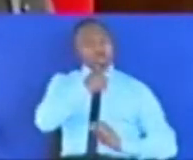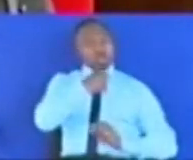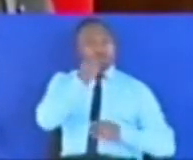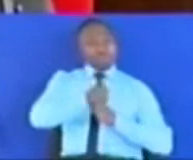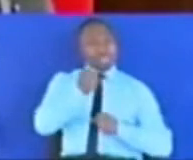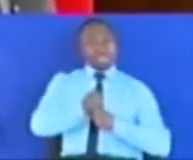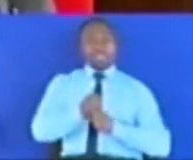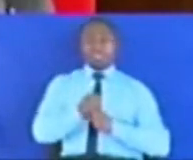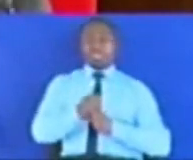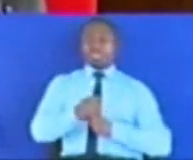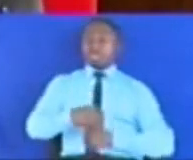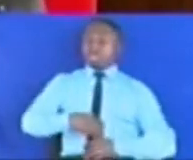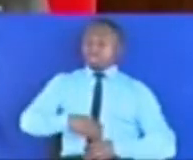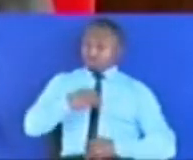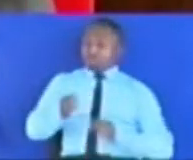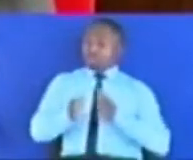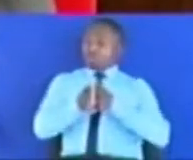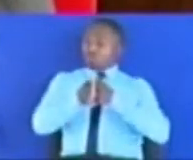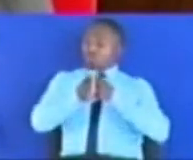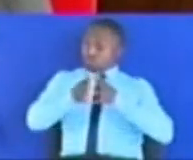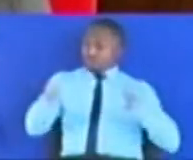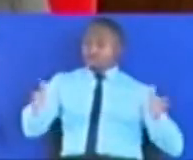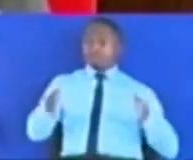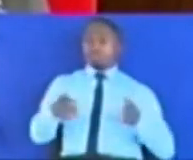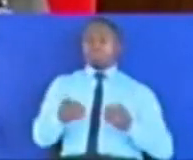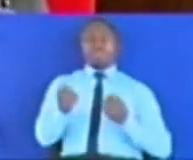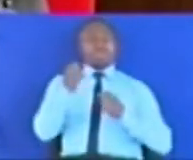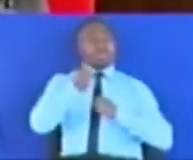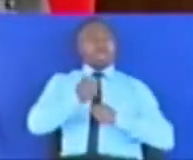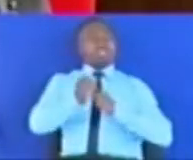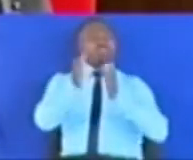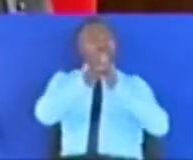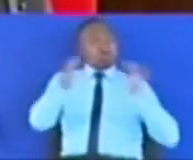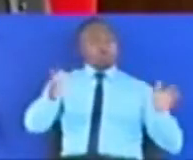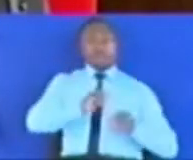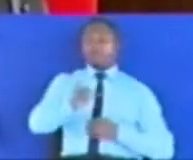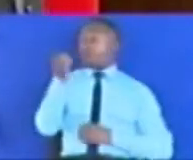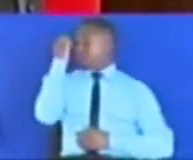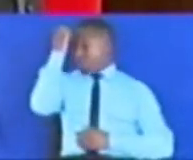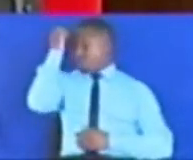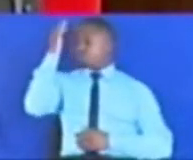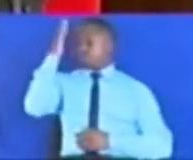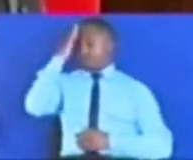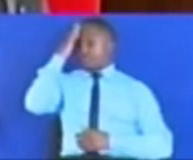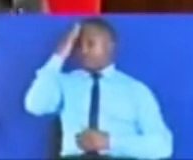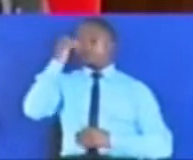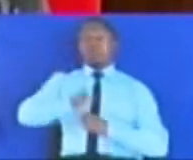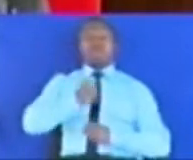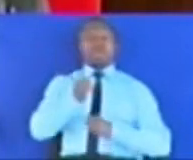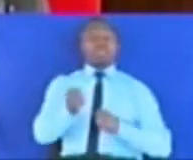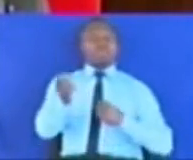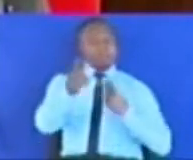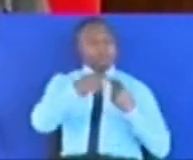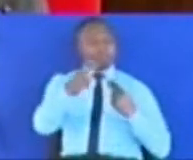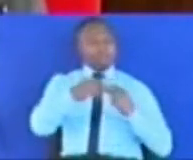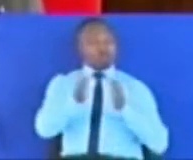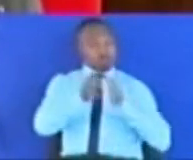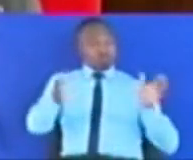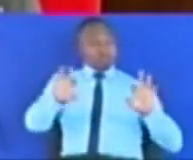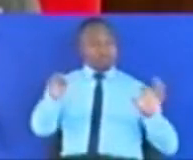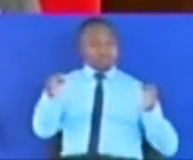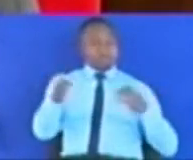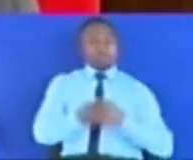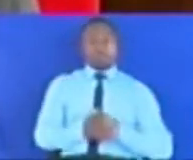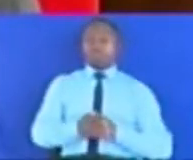kazi kwa kubwa mno hawa madaktari wetu. Kazi ni kubwa, ukiwa mgonjwa ndio utajua kazi kubwa wanayoyafanya hawa